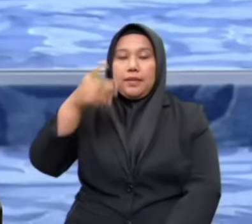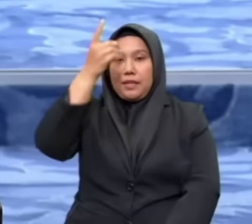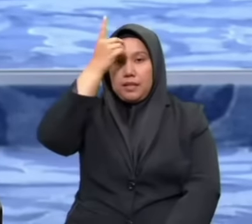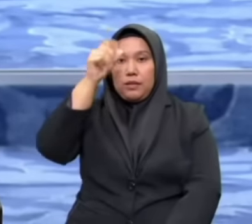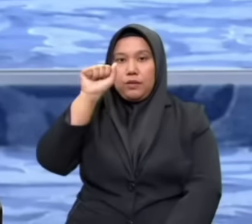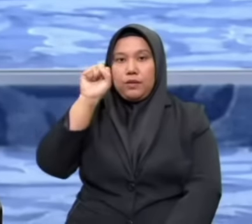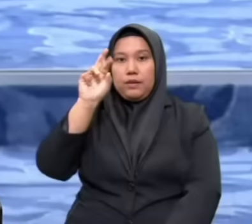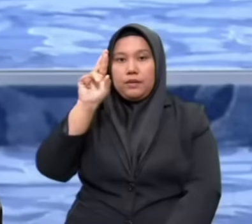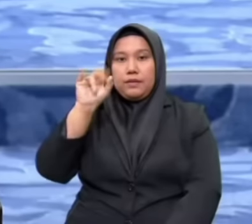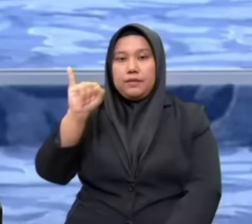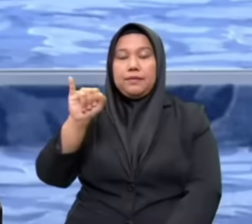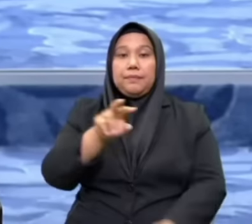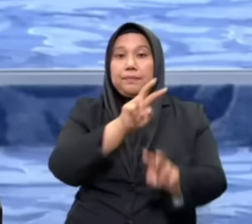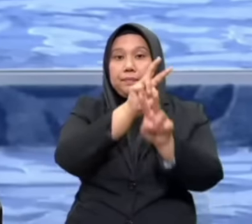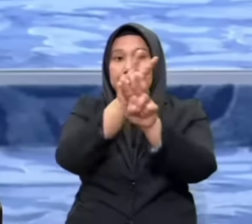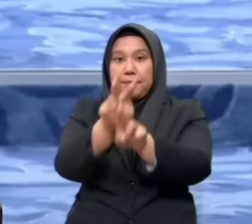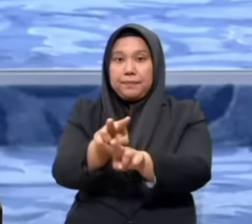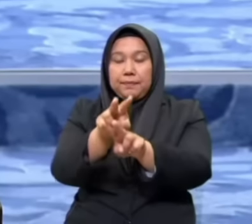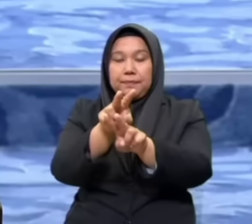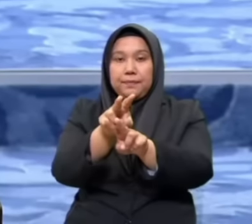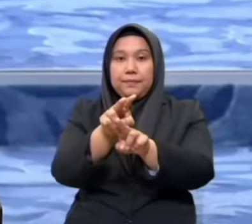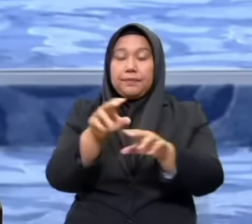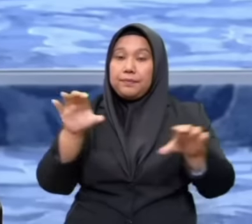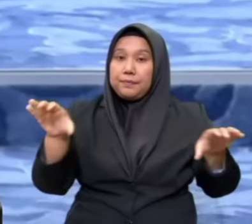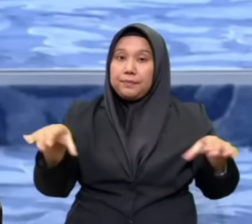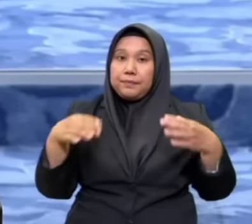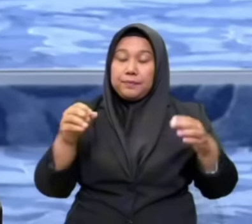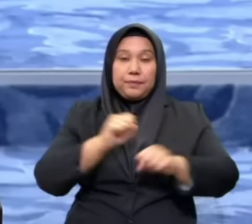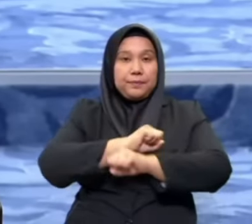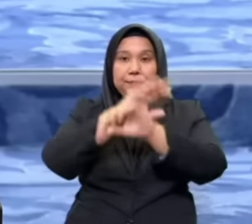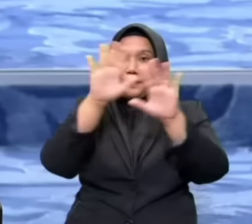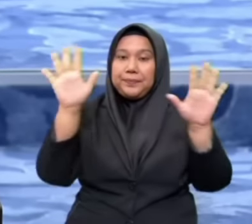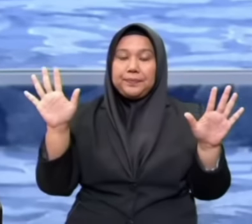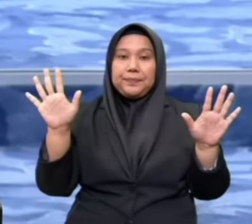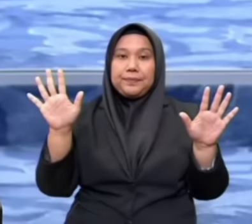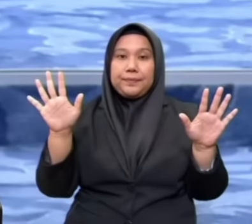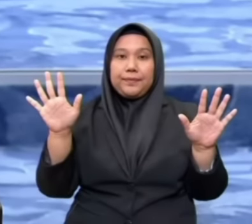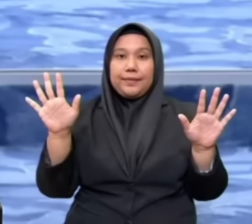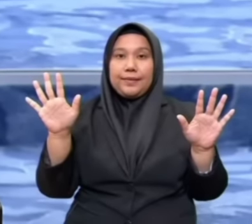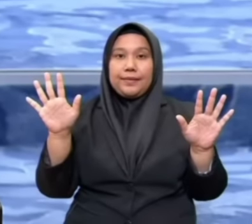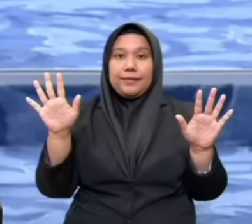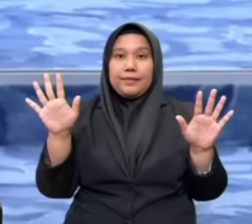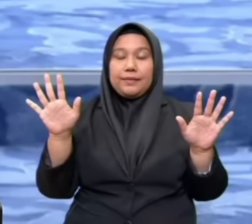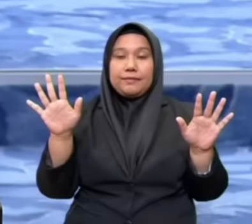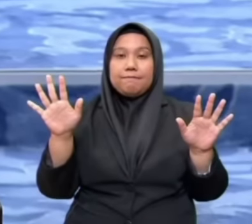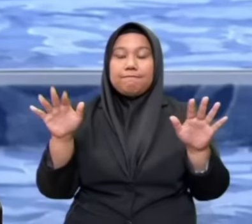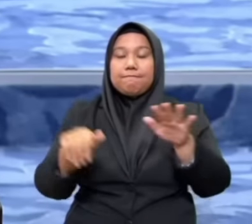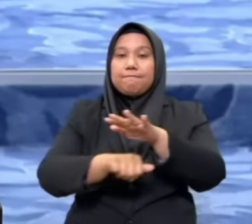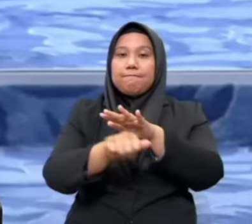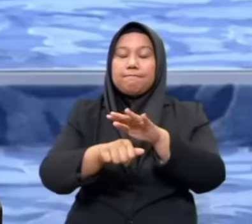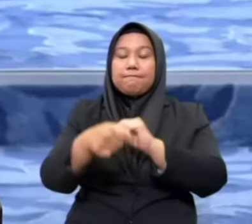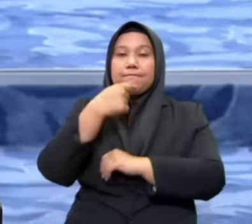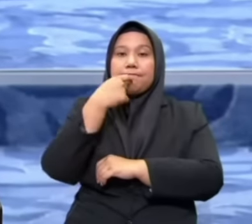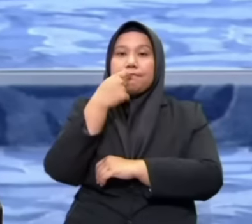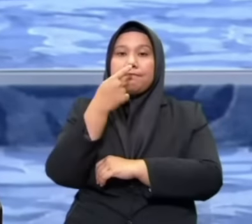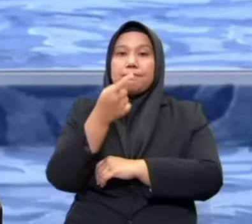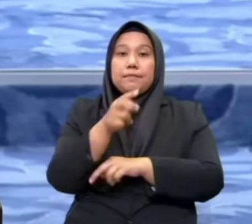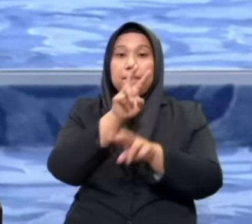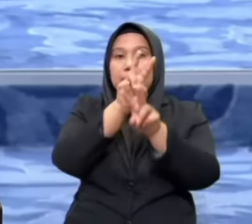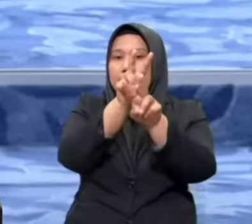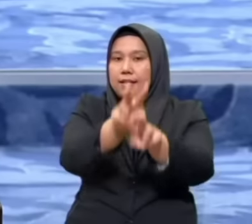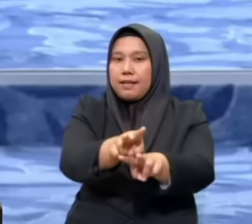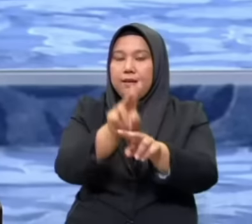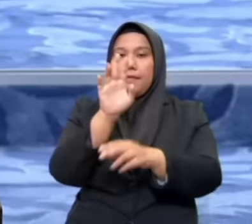untuk memantau supaya pelaksanaan benar-benar jelas, kita asaskan apa yang disebut sebagai pantau